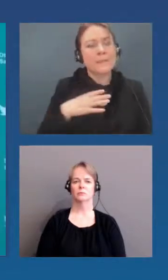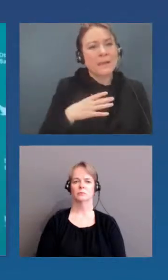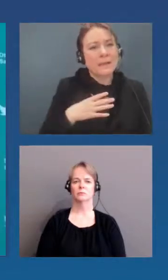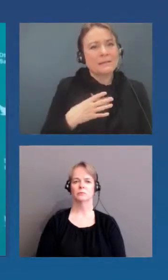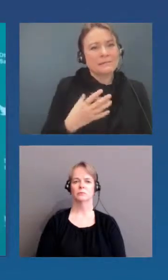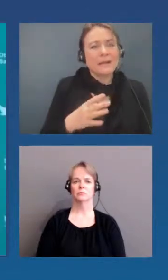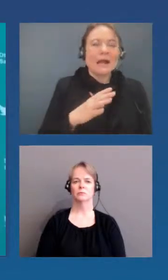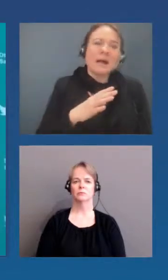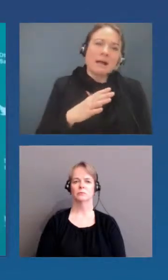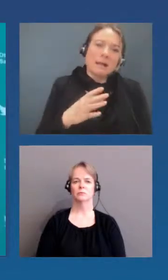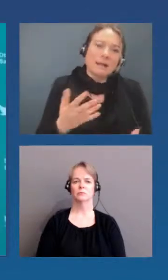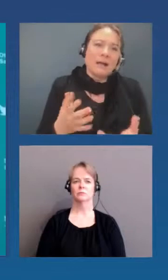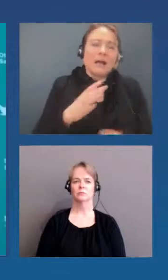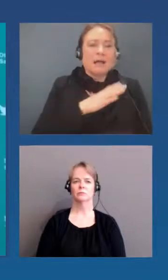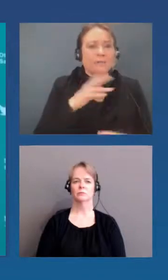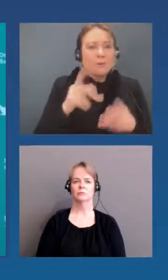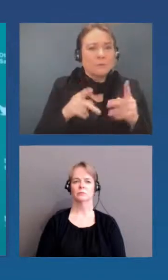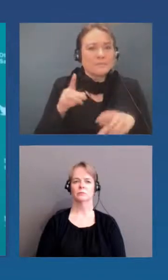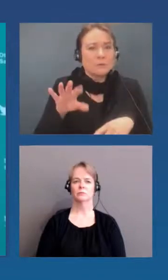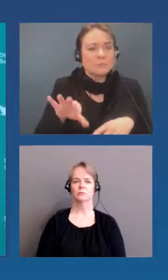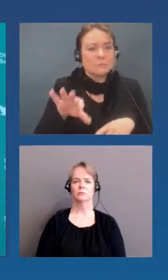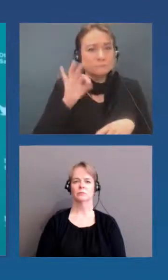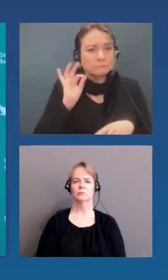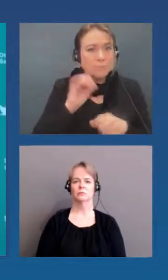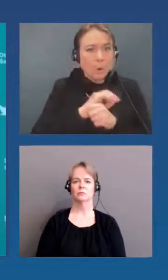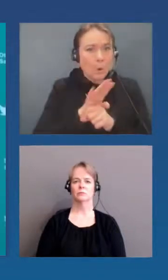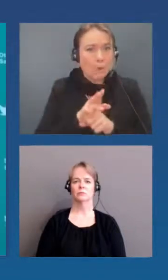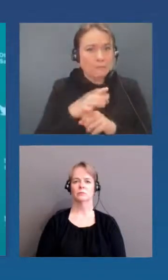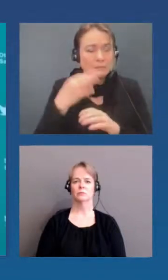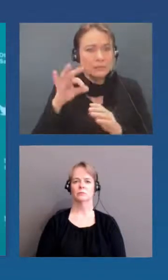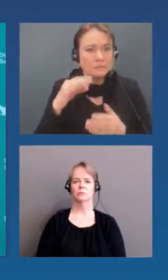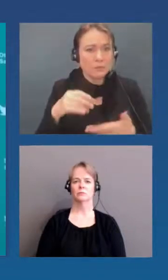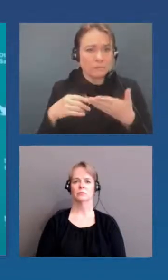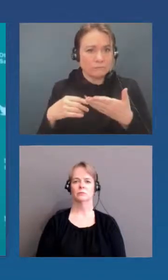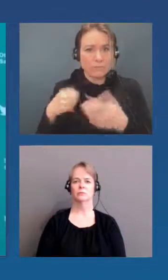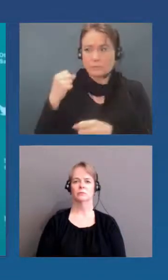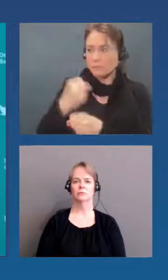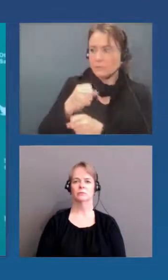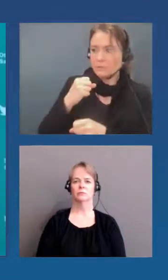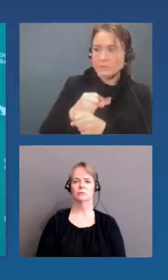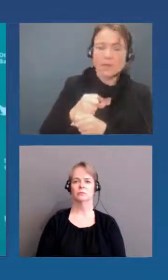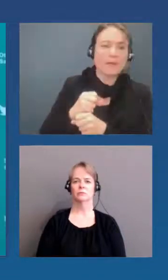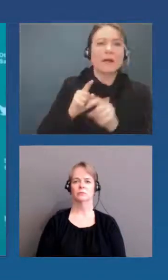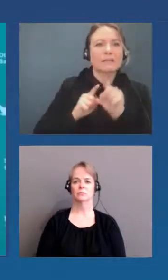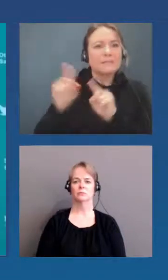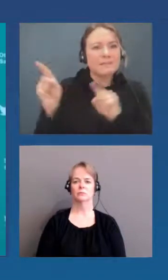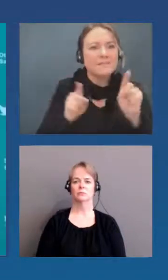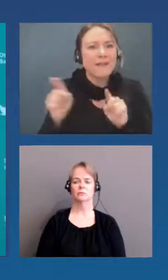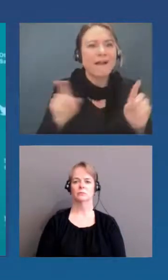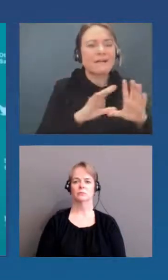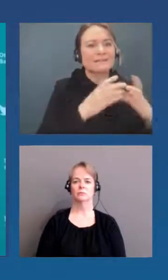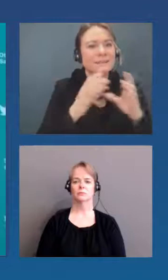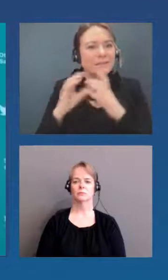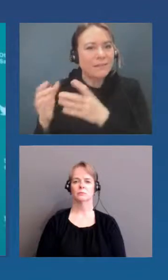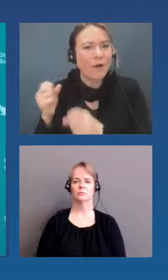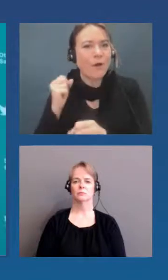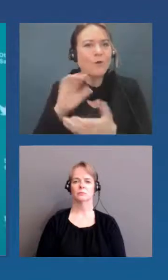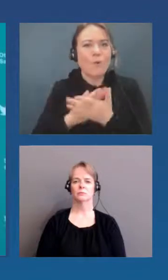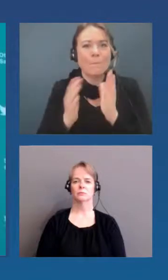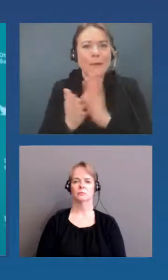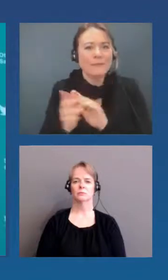gens qui ont un dépistage positif pour COVID-19 qui travaillent dans beaucoup de différents secteurs, différentes entreprises.